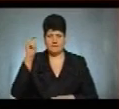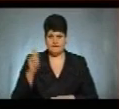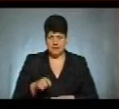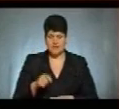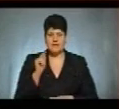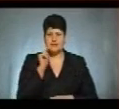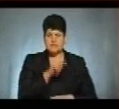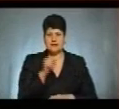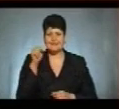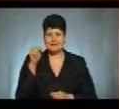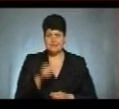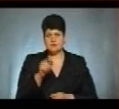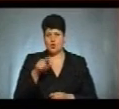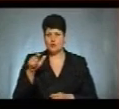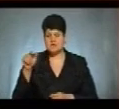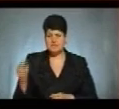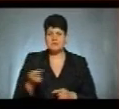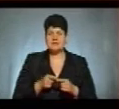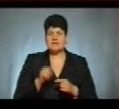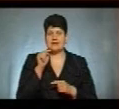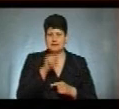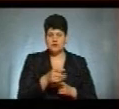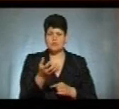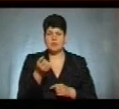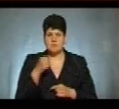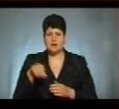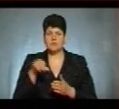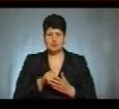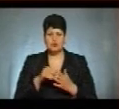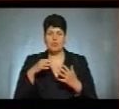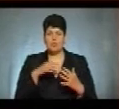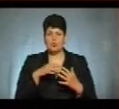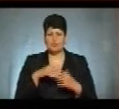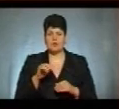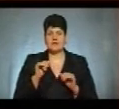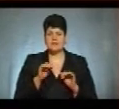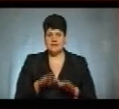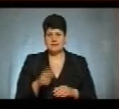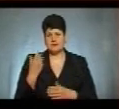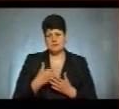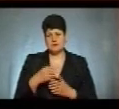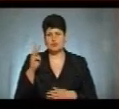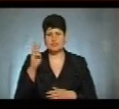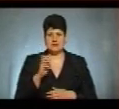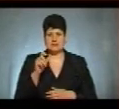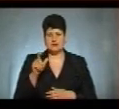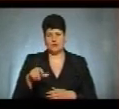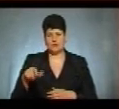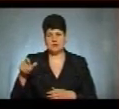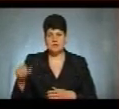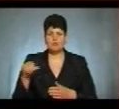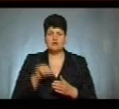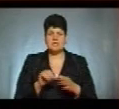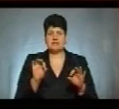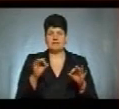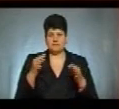них 1000 осіб – це ті, що брали участь у бойових діях. І майже 300 осіб – учасники визвольних змагань,